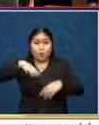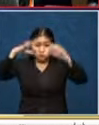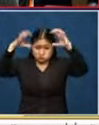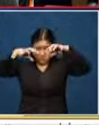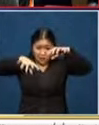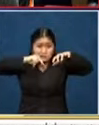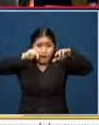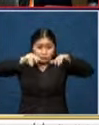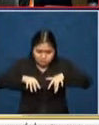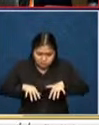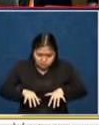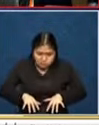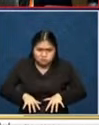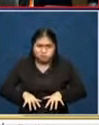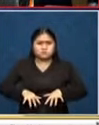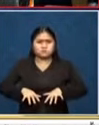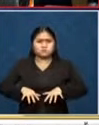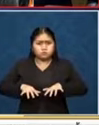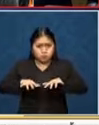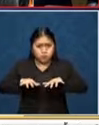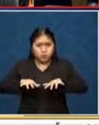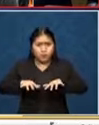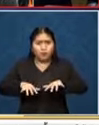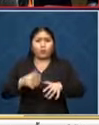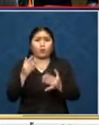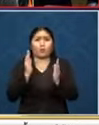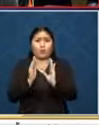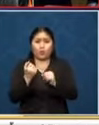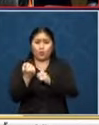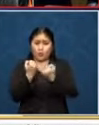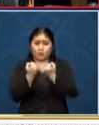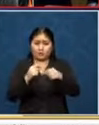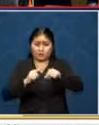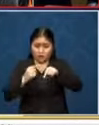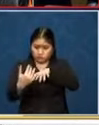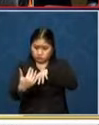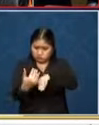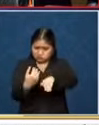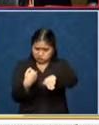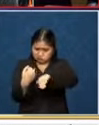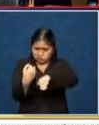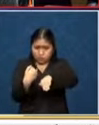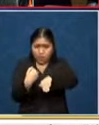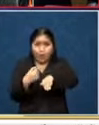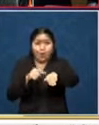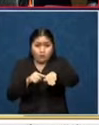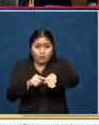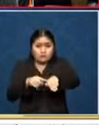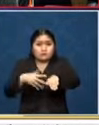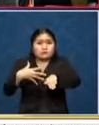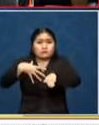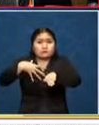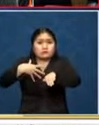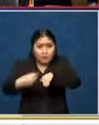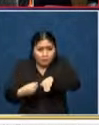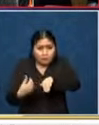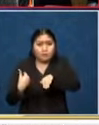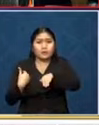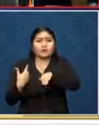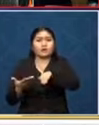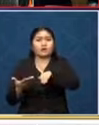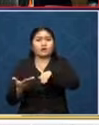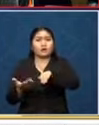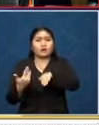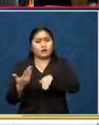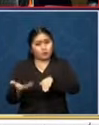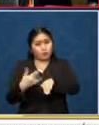ขั้นผู้ที่สัญจรผ่านเส้นทางดังกล่าวรถต้องมาดับกลางทางจากที่ผมได้ลงพื้นที่ดังกล่าวพบว่าน้ำจากบริเวณดัง